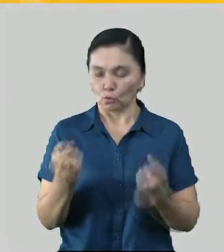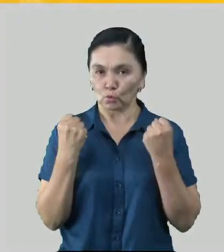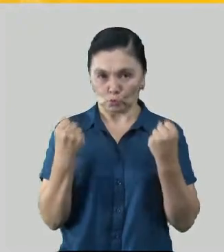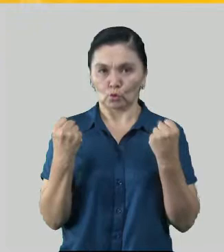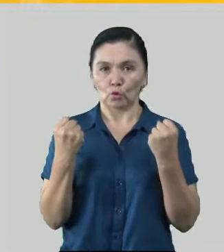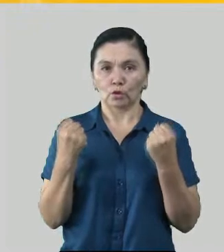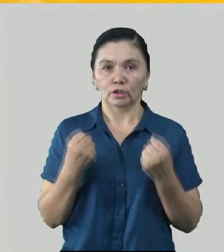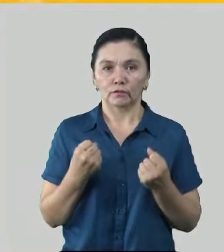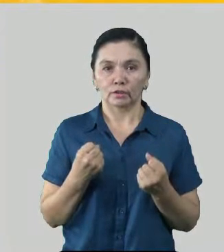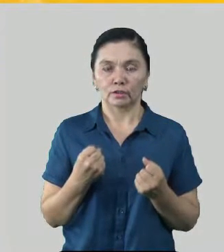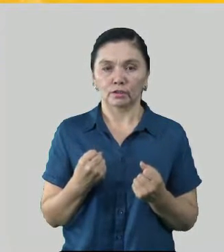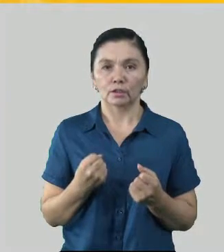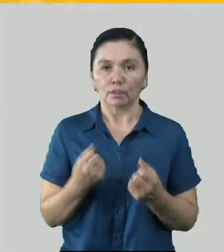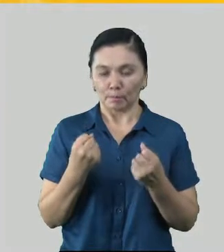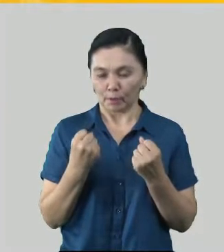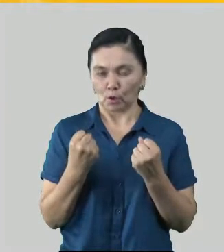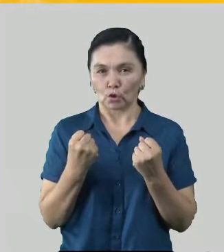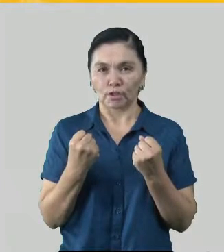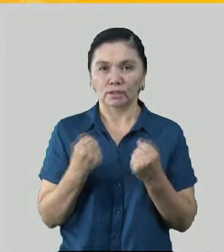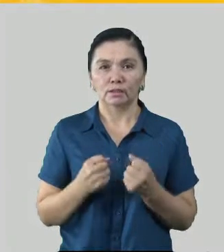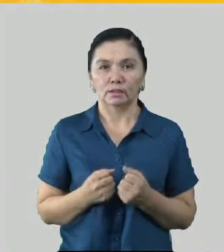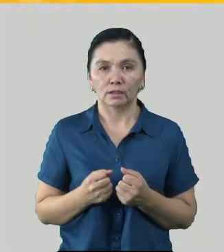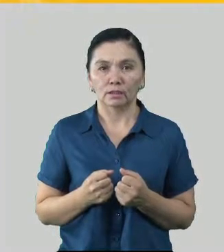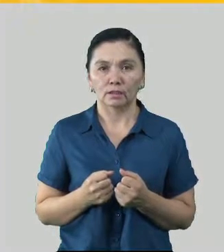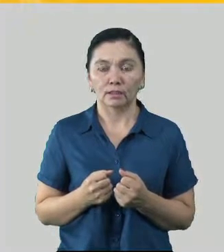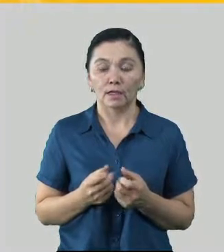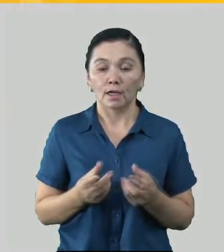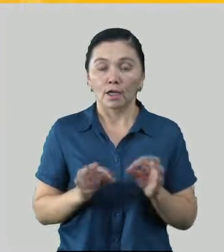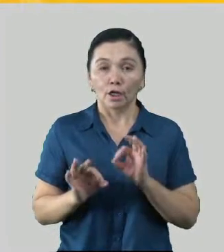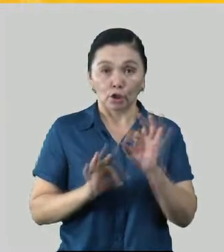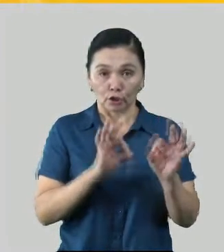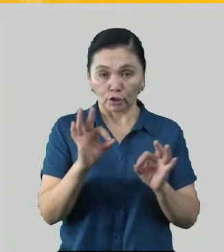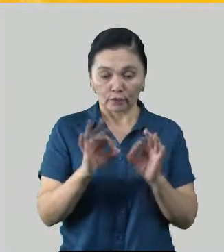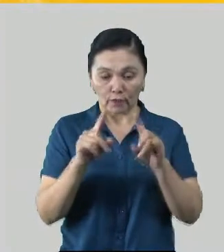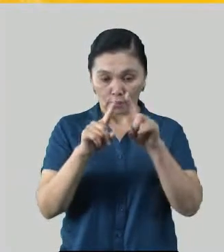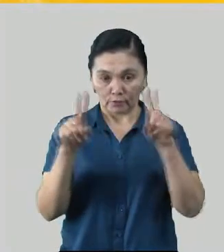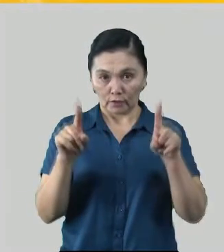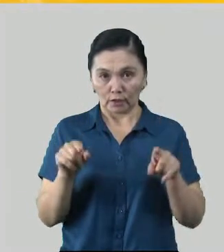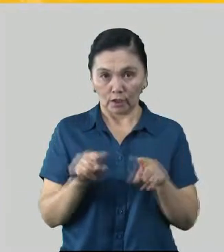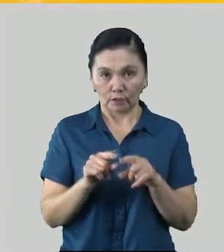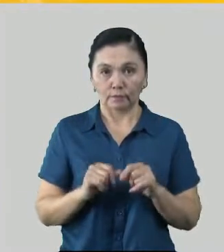устойчивости, прочности. Рисовали квадрат,